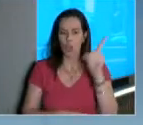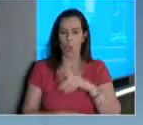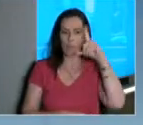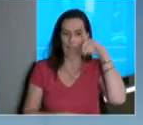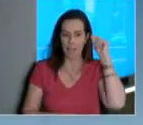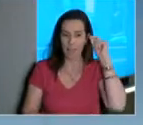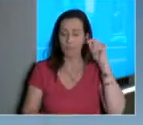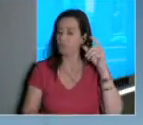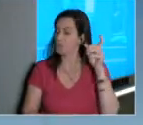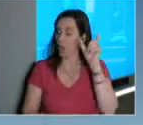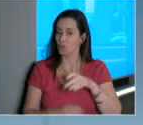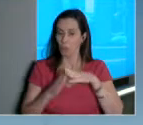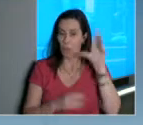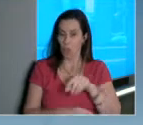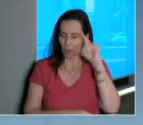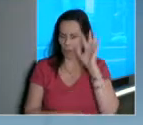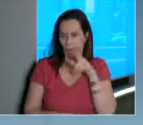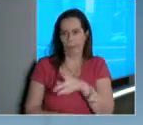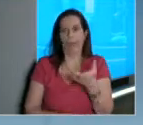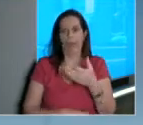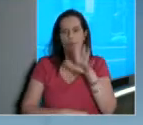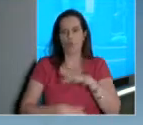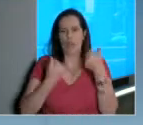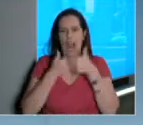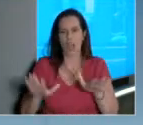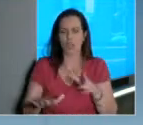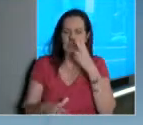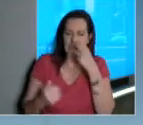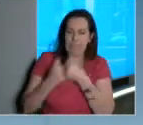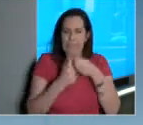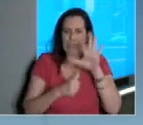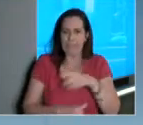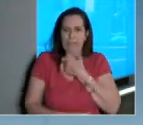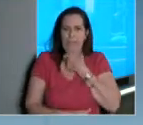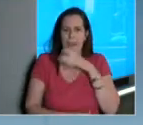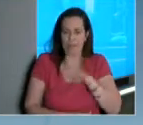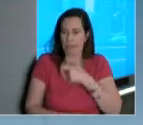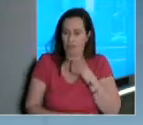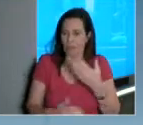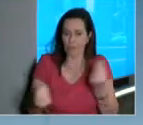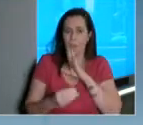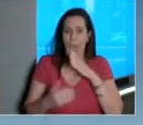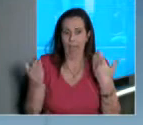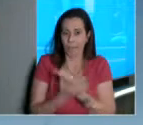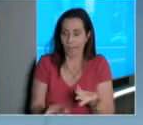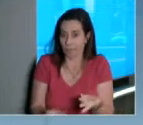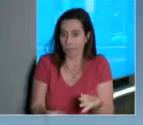תל אביב. תושבי השכונות, שגם ככה נחשבות לחלשות, נאלצים להתמודד גם עם מצוקותיהם וגם עם המצוקה החדשה, שיש להגידו שנפלה עליהם